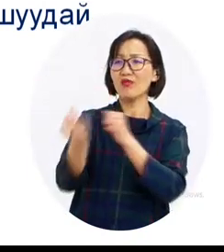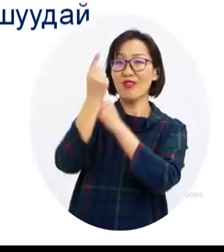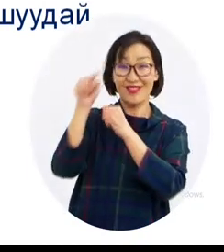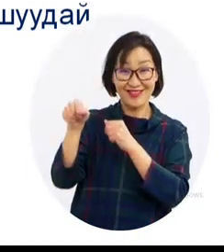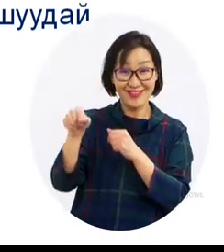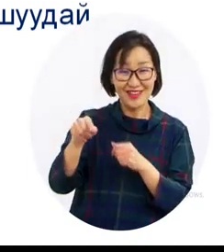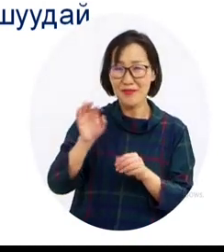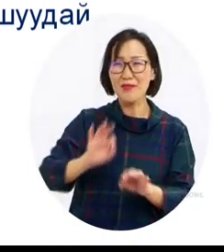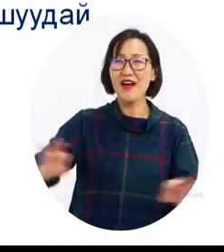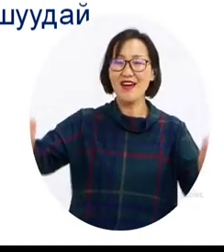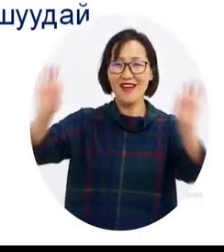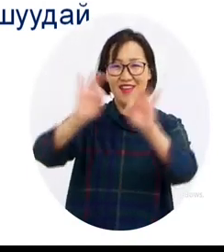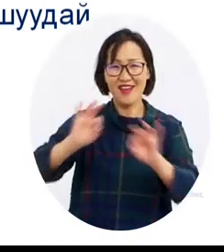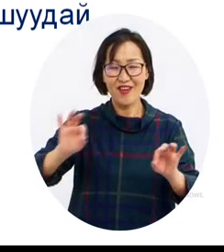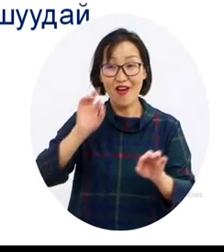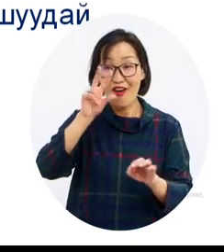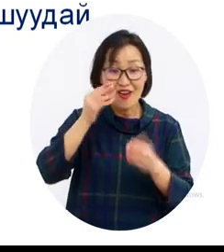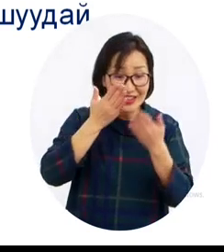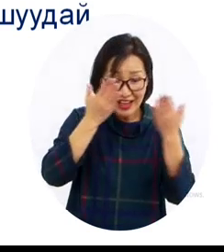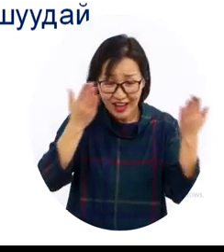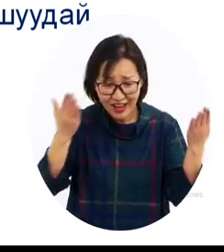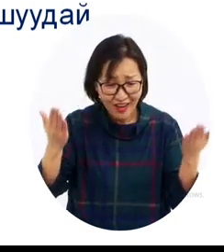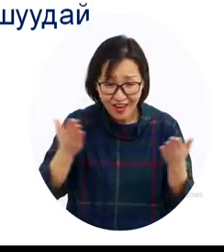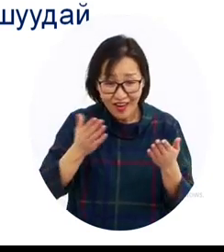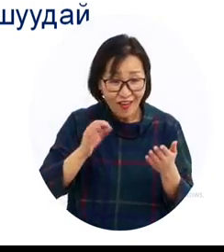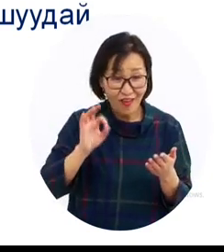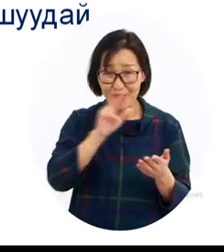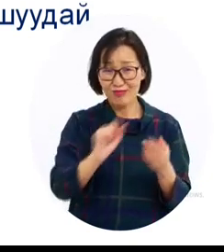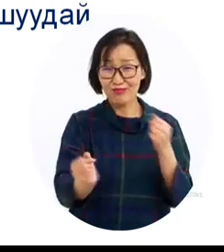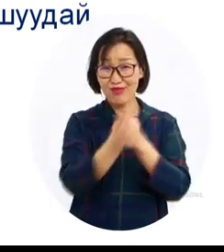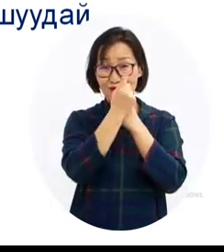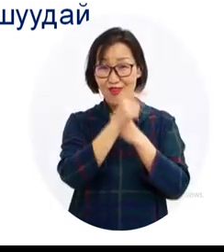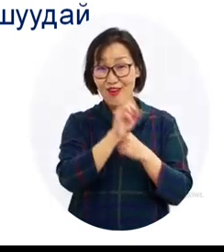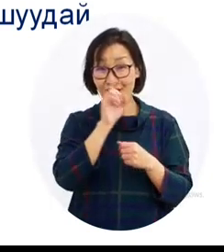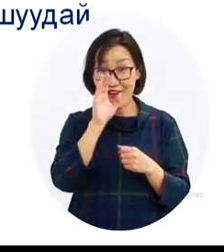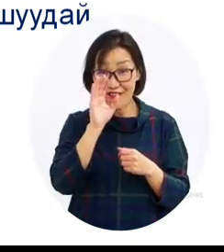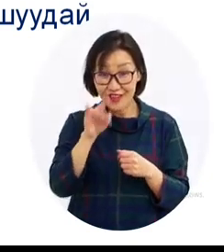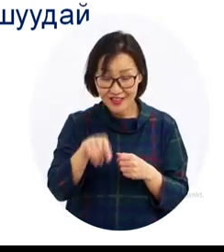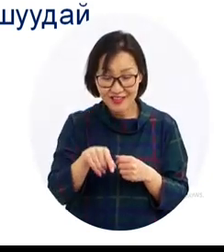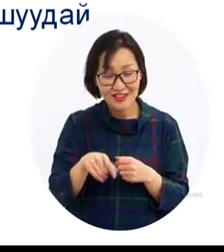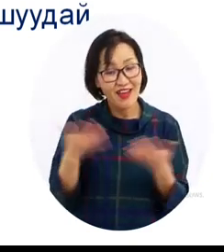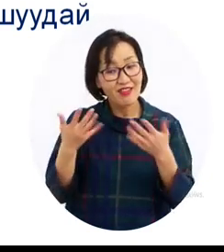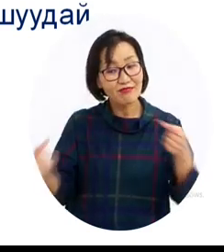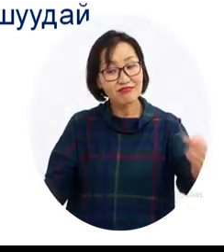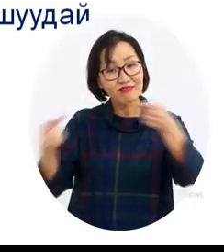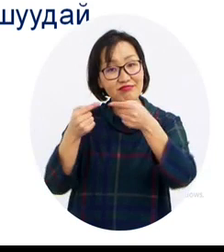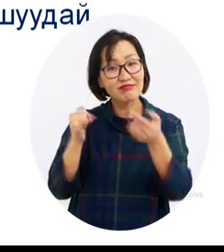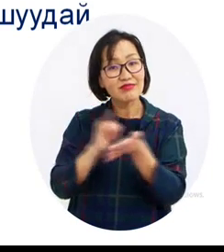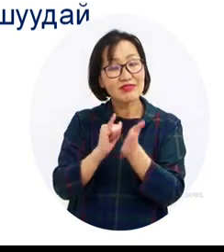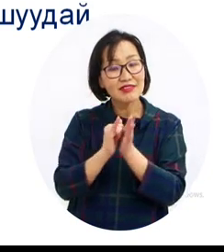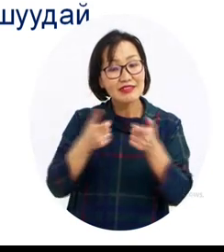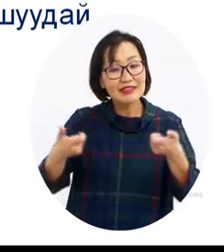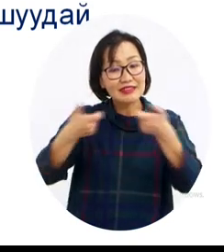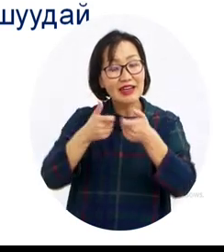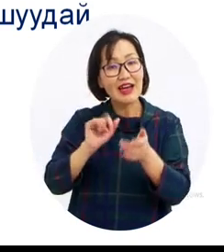гин ховорцсон байхгүй байгаа олж хайх тийм зүйл гэсэн үг шүү дээ тийм үү? Тэгвэл энд алинтай таарах бол аль